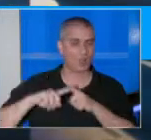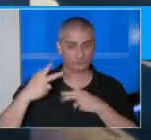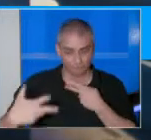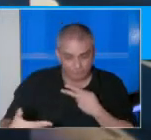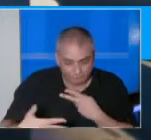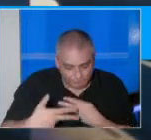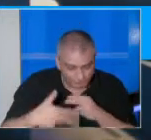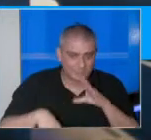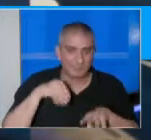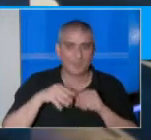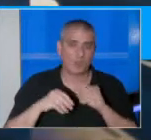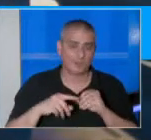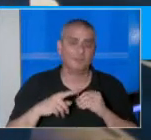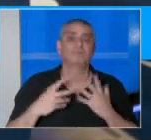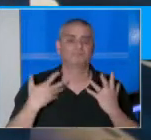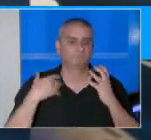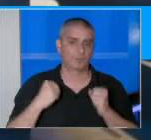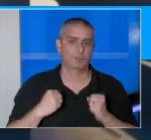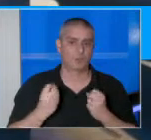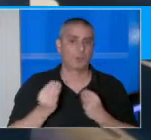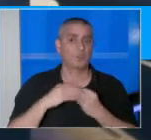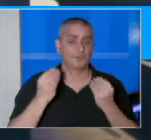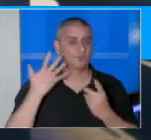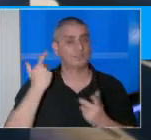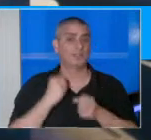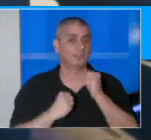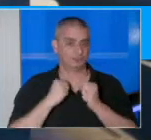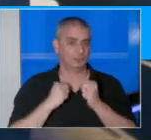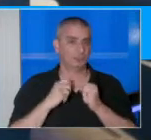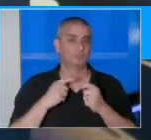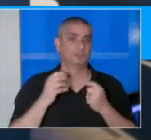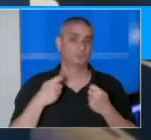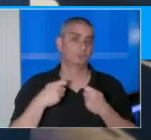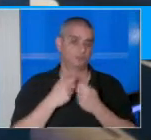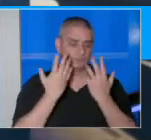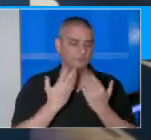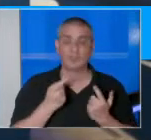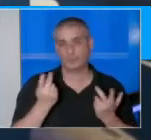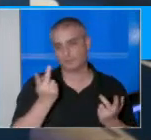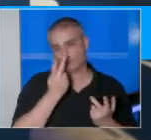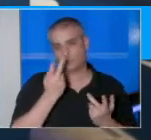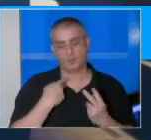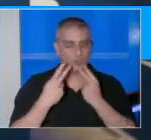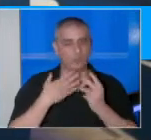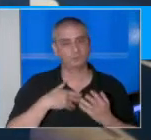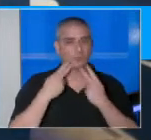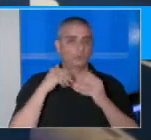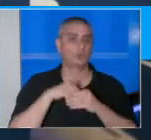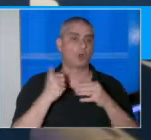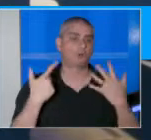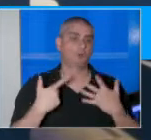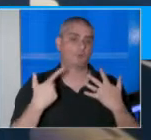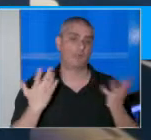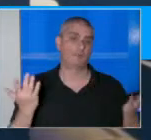עוד רגע אנחנו יוצאים לבחירות, ואין ספק שעוד דבר יהיה קשה, זה עניין הספירה. הם מתחייבים כמובן לתוצאות תוך שבעה ימים,